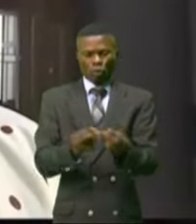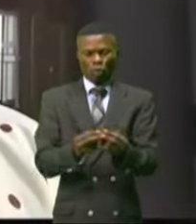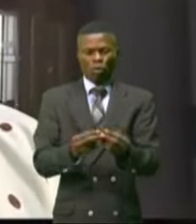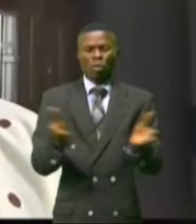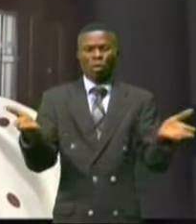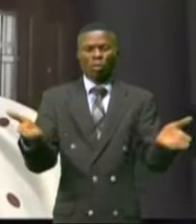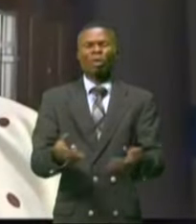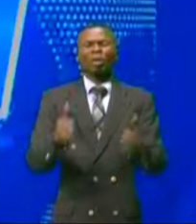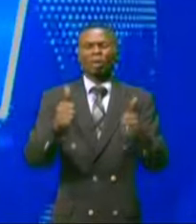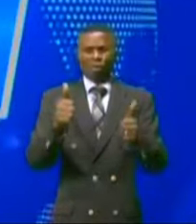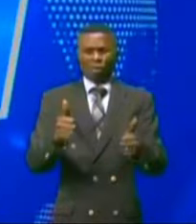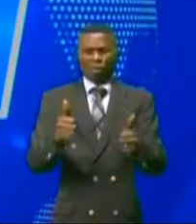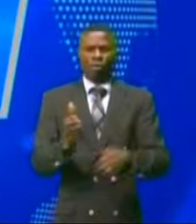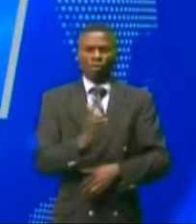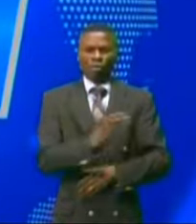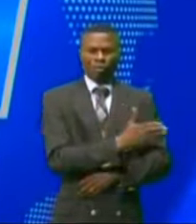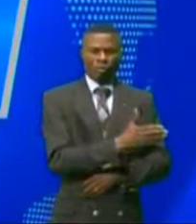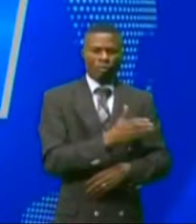très présent.